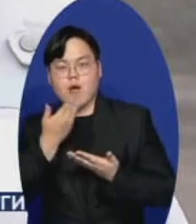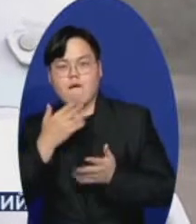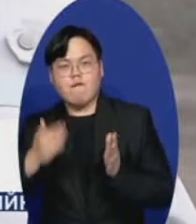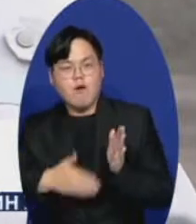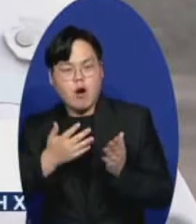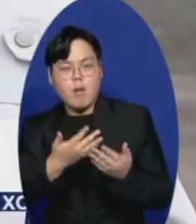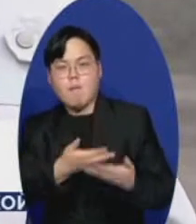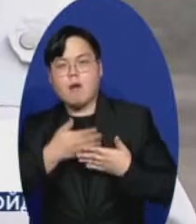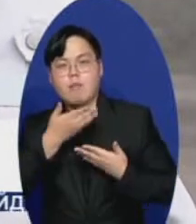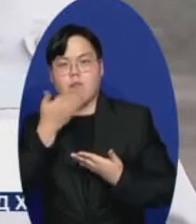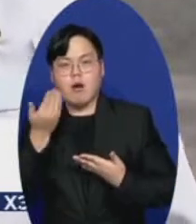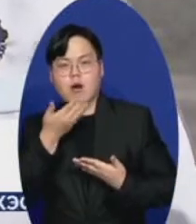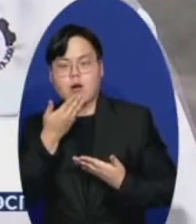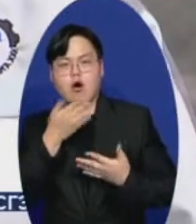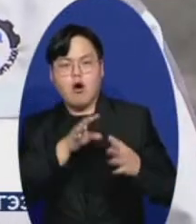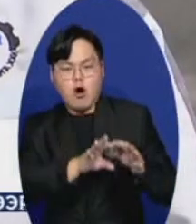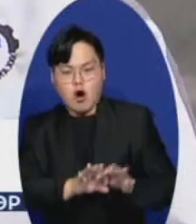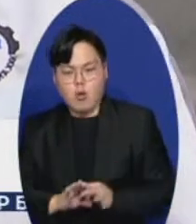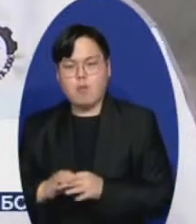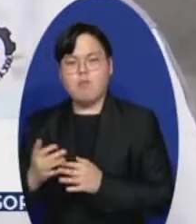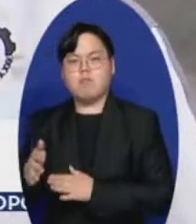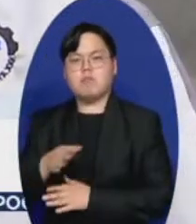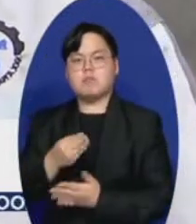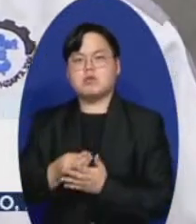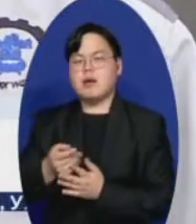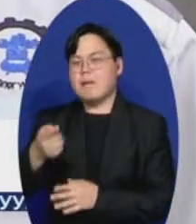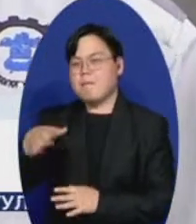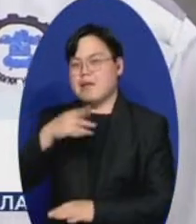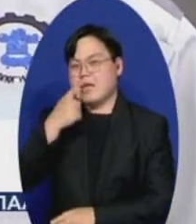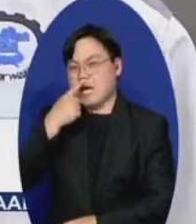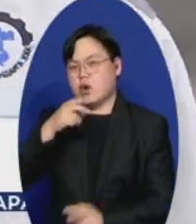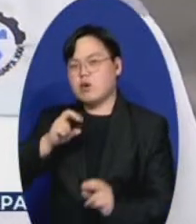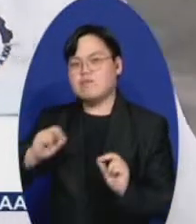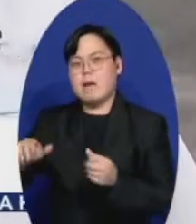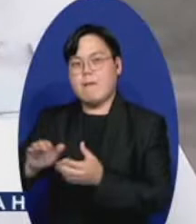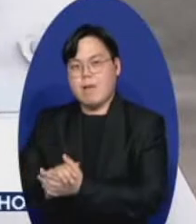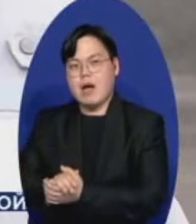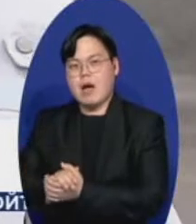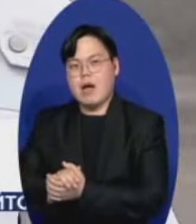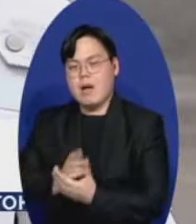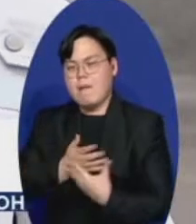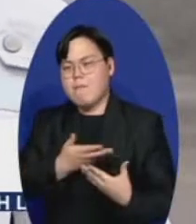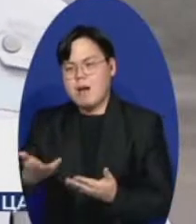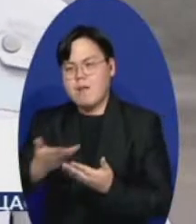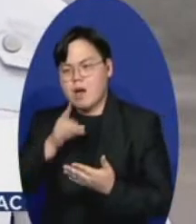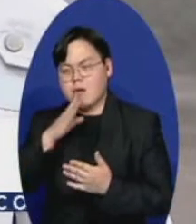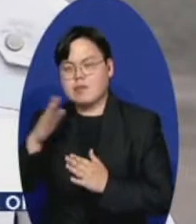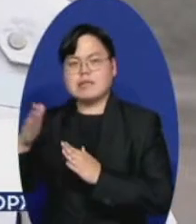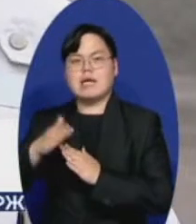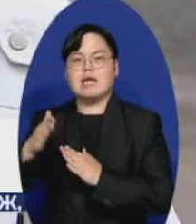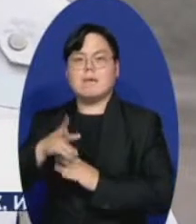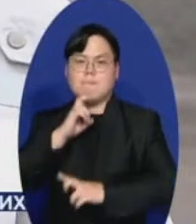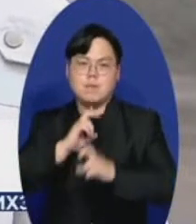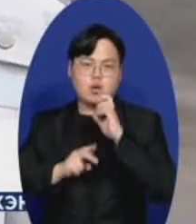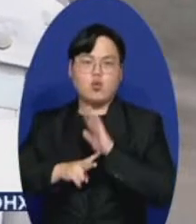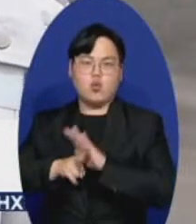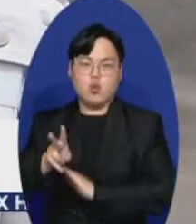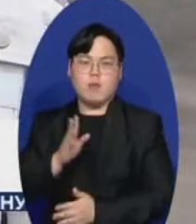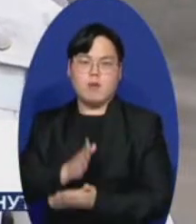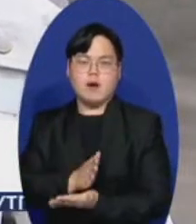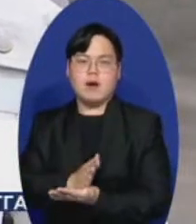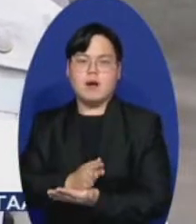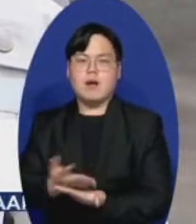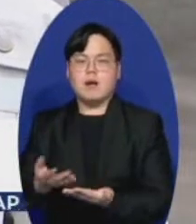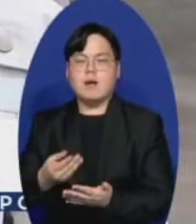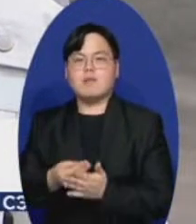вагон өгдөггүй за эндээс үүдэд яадгүй гэхээр бид нар урд гэрээ гэж ажилладаг нийлүүлэлтэд тасалдах юм эрсдэлт ордог а тийм учраас